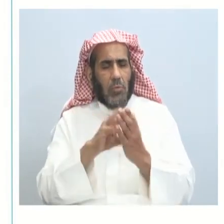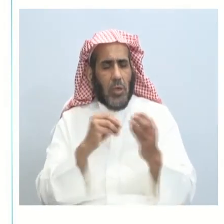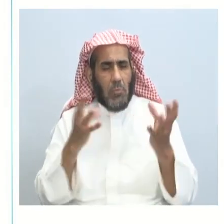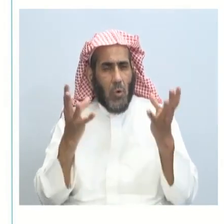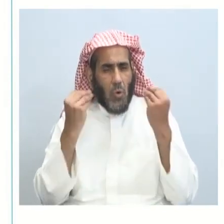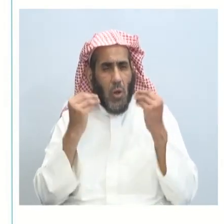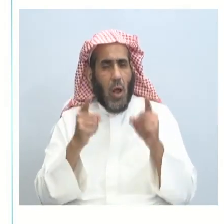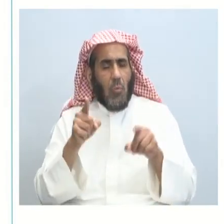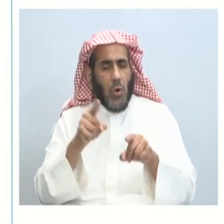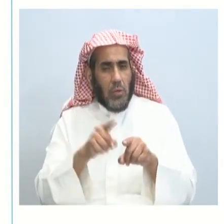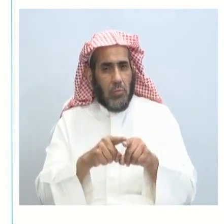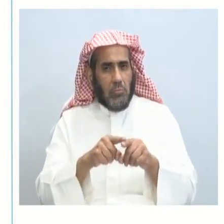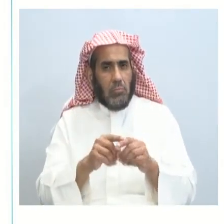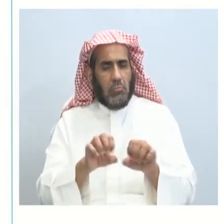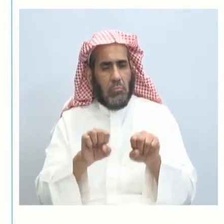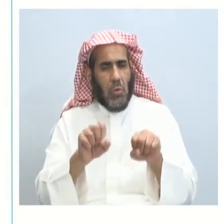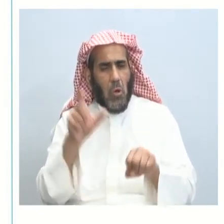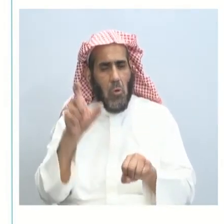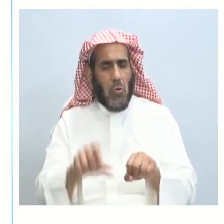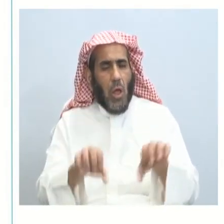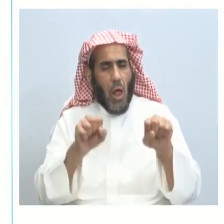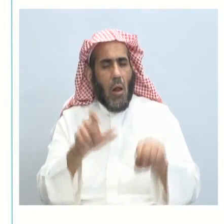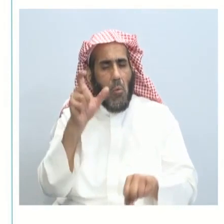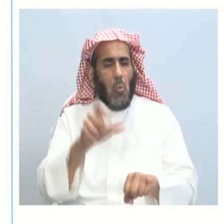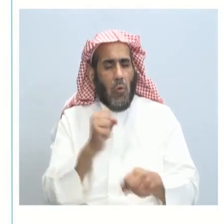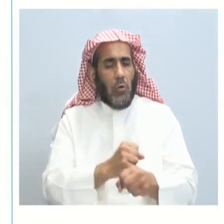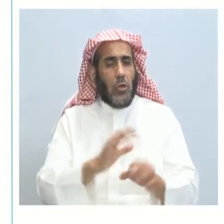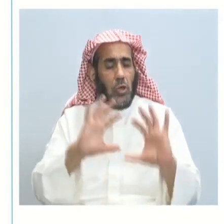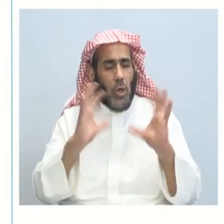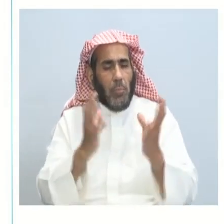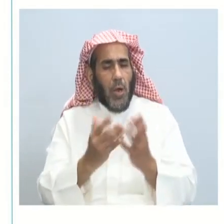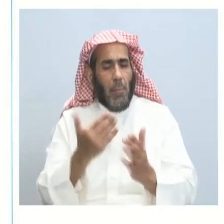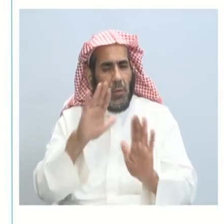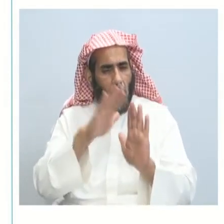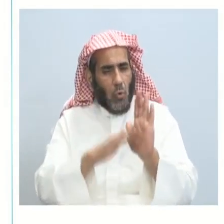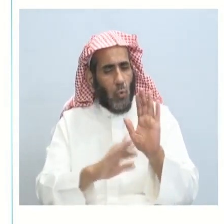المعلومات الملائمه تعيين الموظفين جميع ما